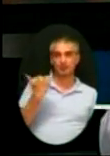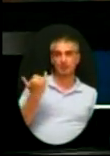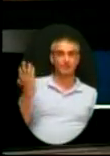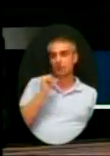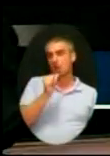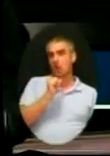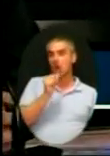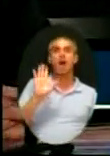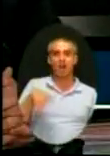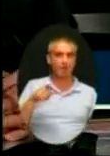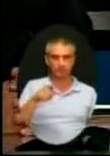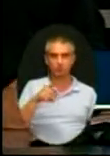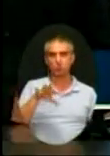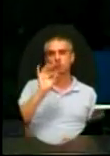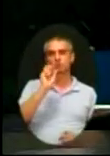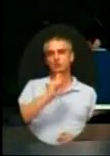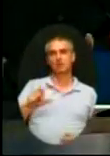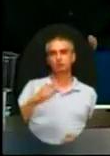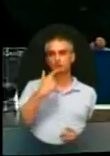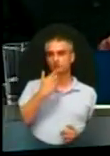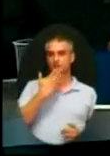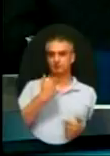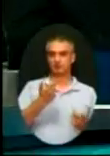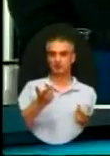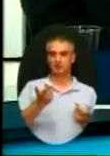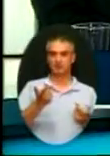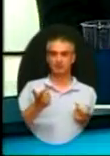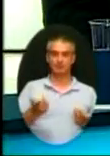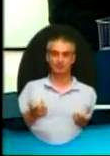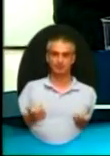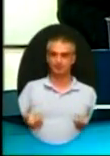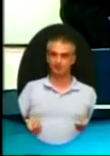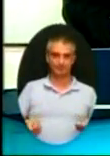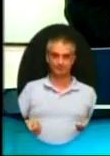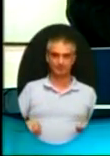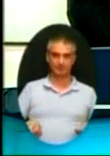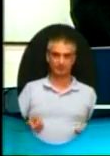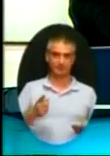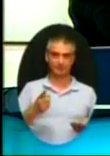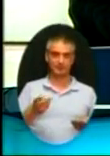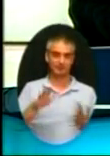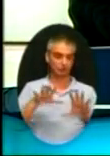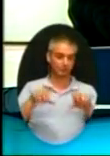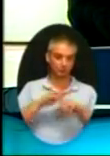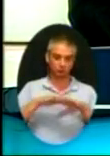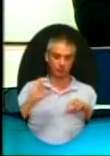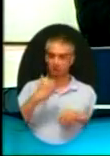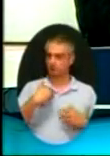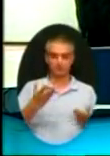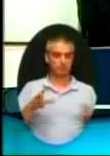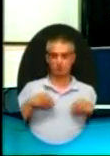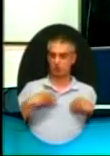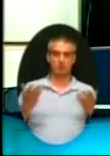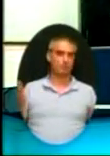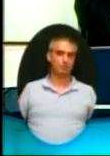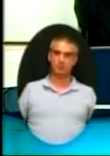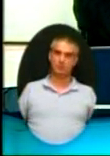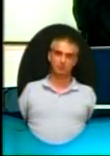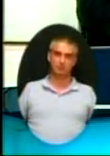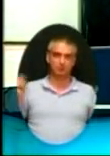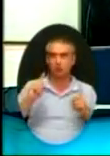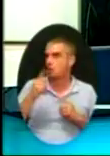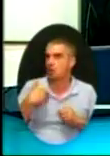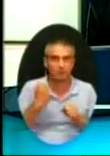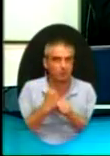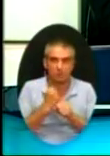הסדרתי בנושא הזה, גם אז הוא מוצא את האשמה, ואומר שתומנים על קודת לפלסטינים, זה מדהים. זה תוכנית שמוח שטחסי, אני לא הייתי בא, אם אני פלסטיני היום, לא